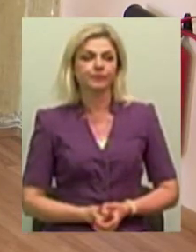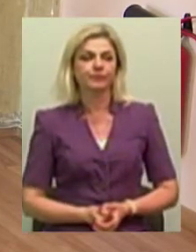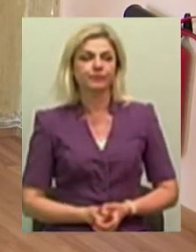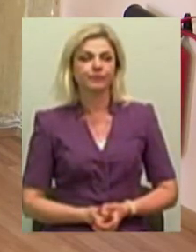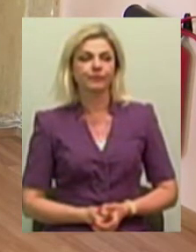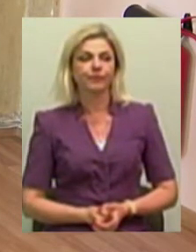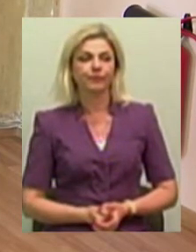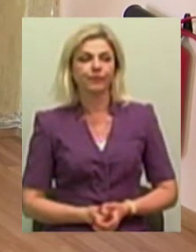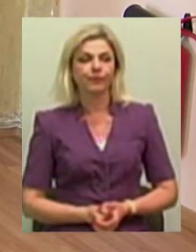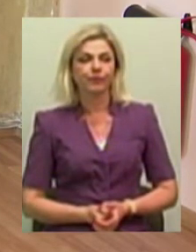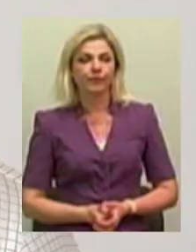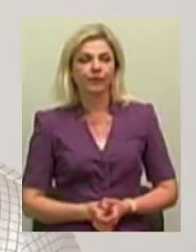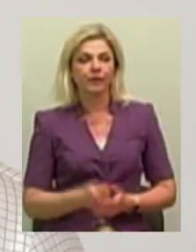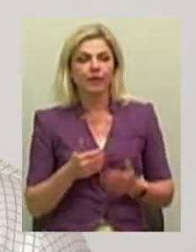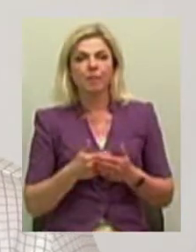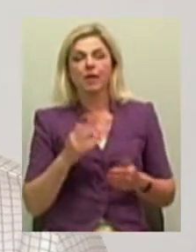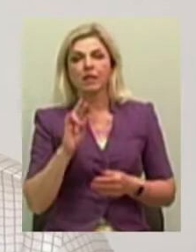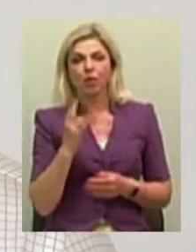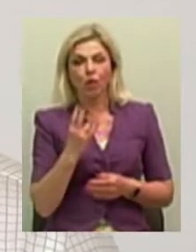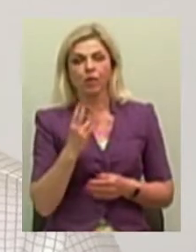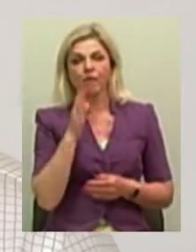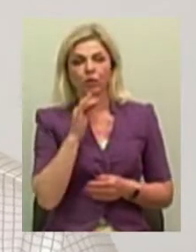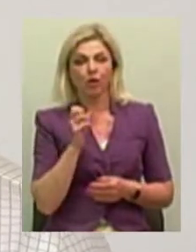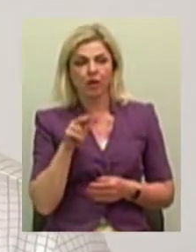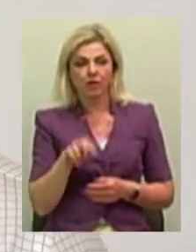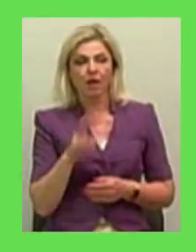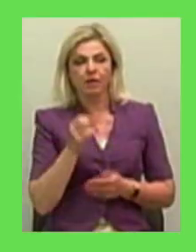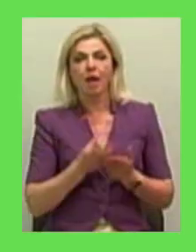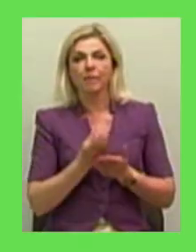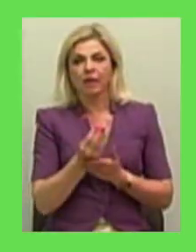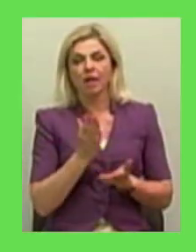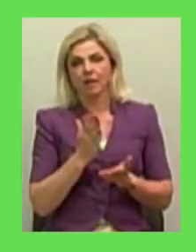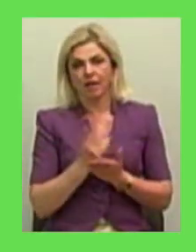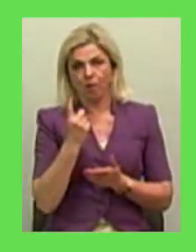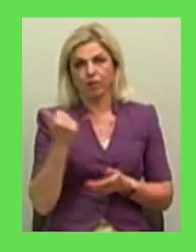У абонентів, що мають борг перед Миколаївводоканалом, на сплату є тиждень.